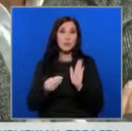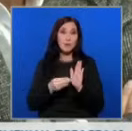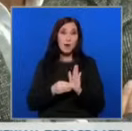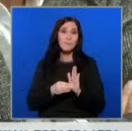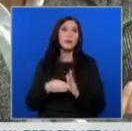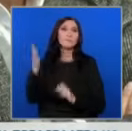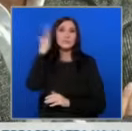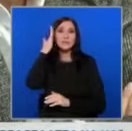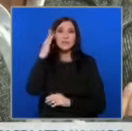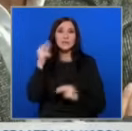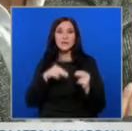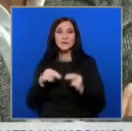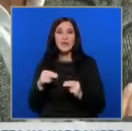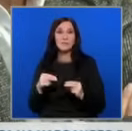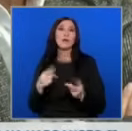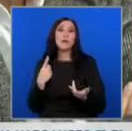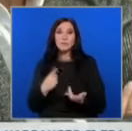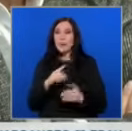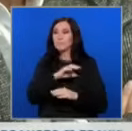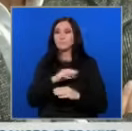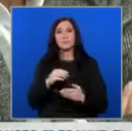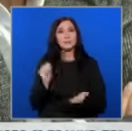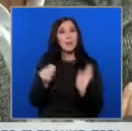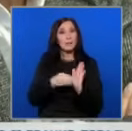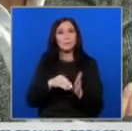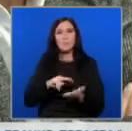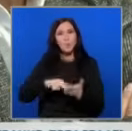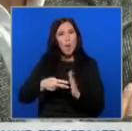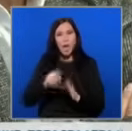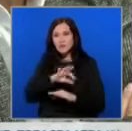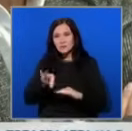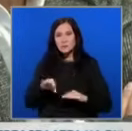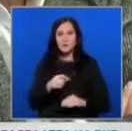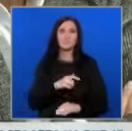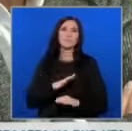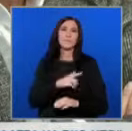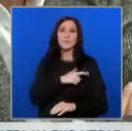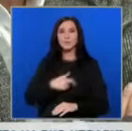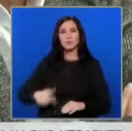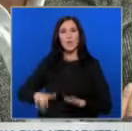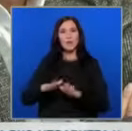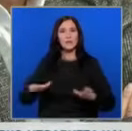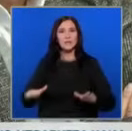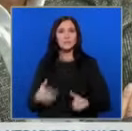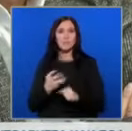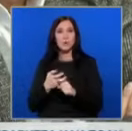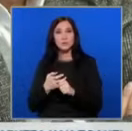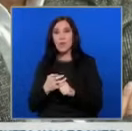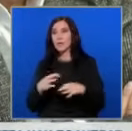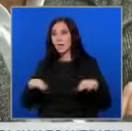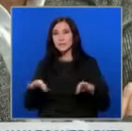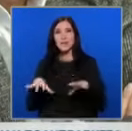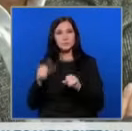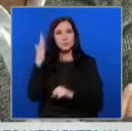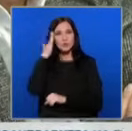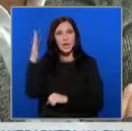авторизира проекта за проектиране на Националната детска болница. Това реално няма фискален ефект, но за сметка на това е ясен ангажимент от страна